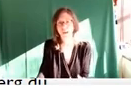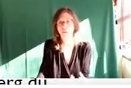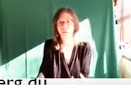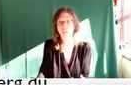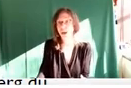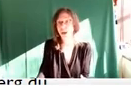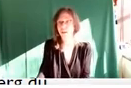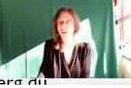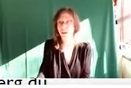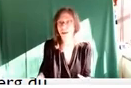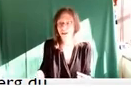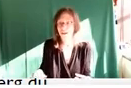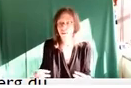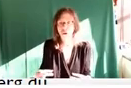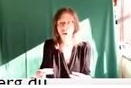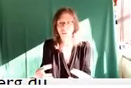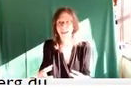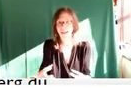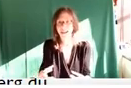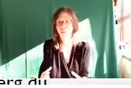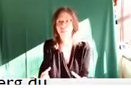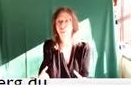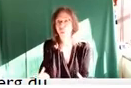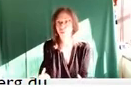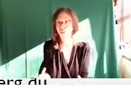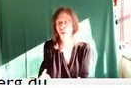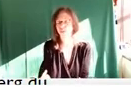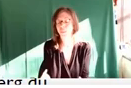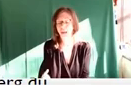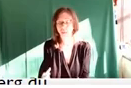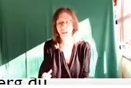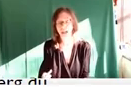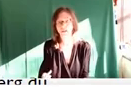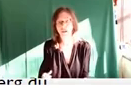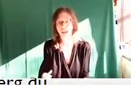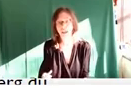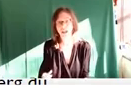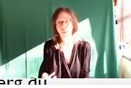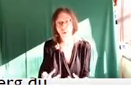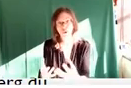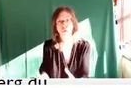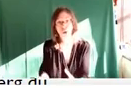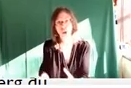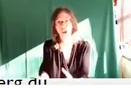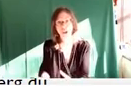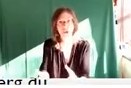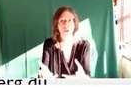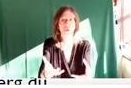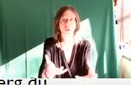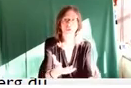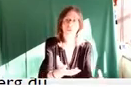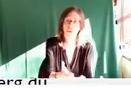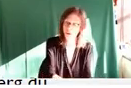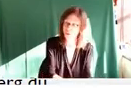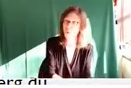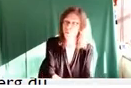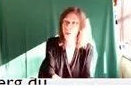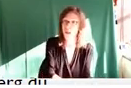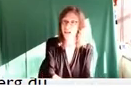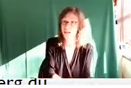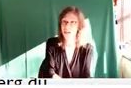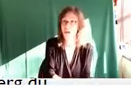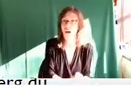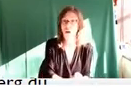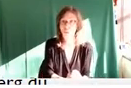soi, c'est pas l'article, c'est tout le matériel brut qui a permis d'arriver aux résultats qui se trouvent